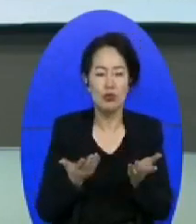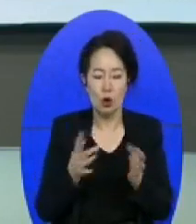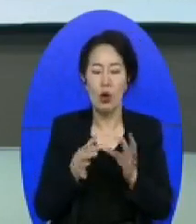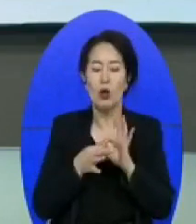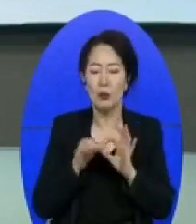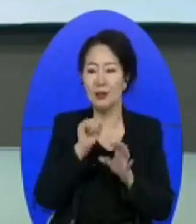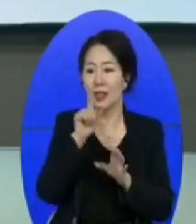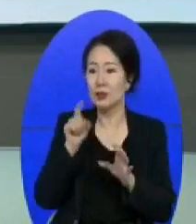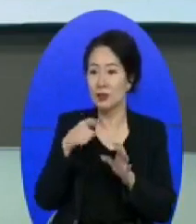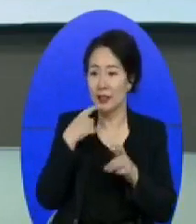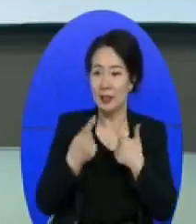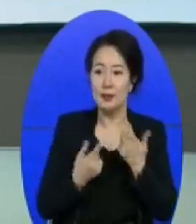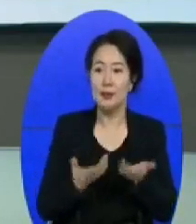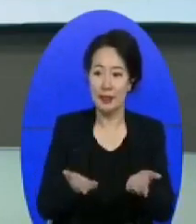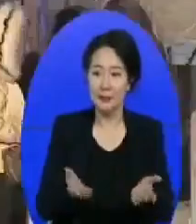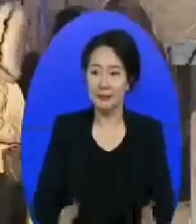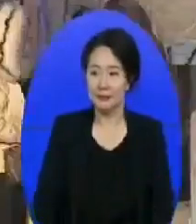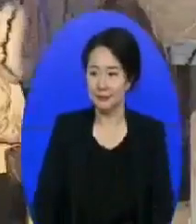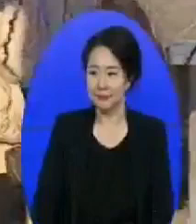удаа цагийн үр дэлбэртөө хөндөж байна.